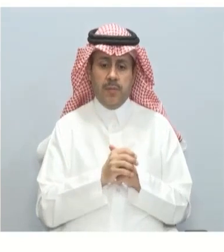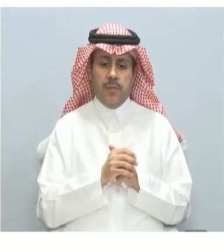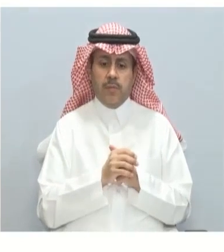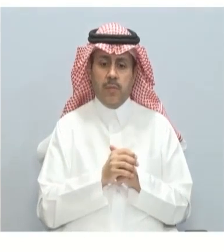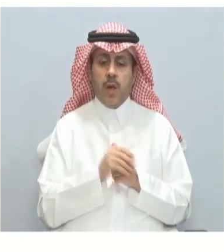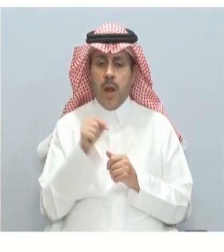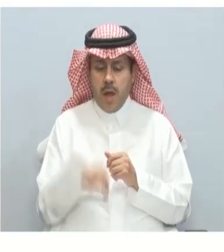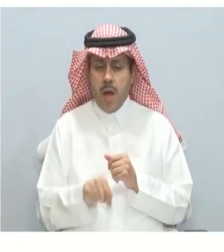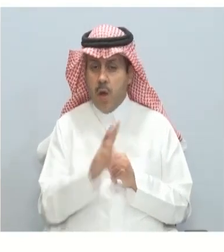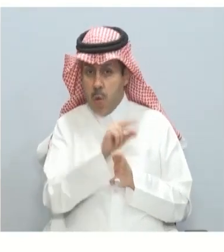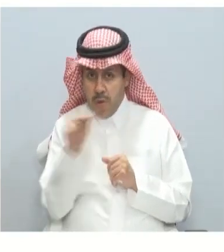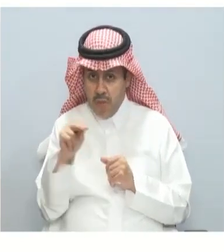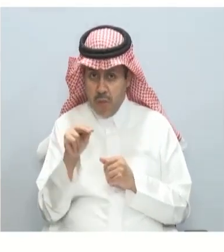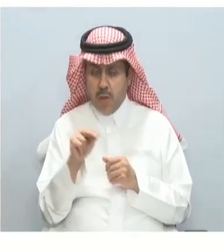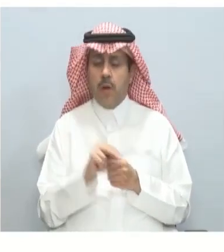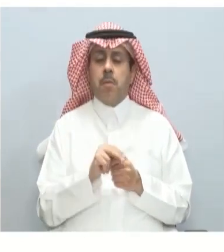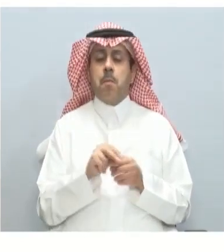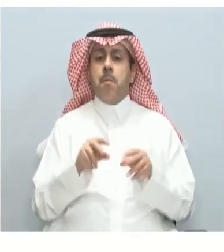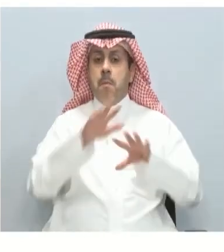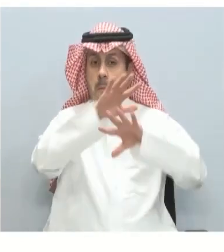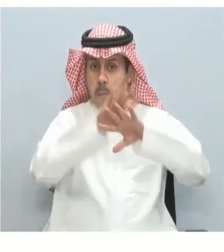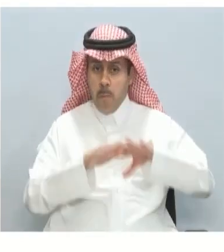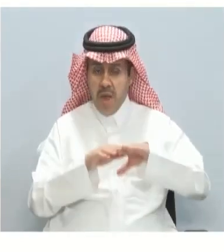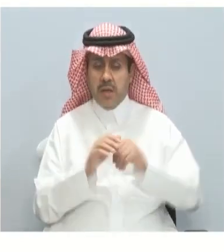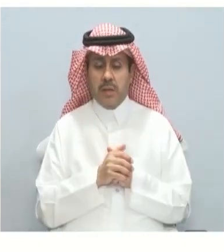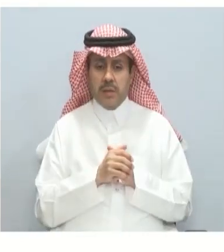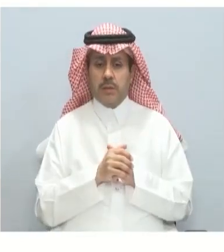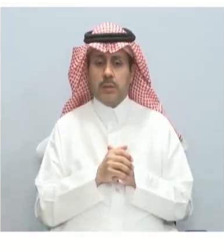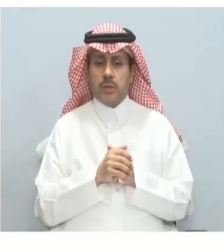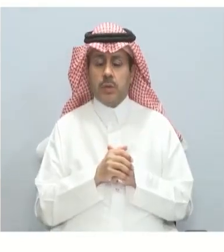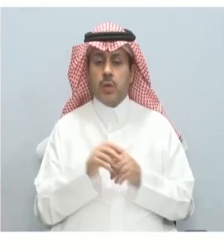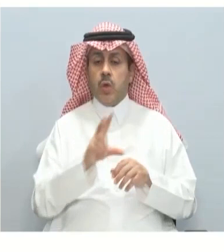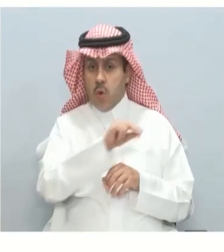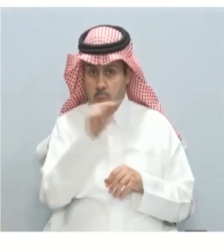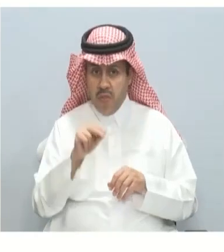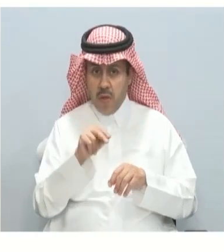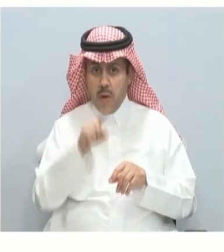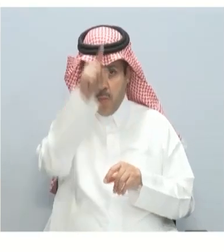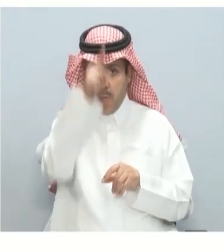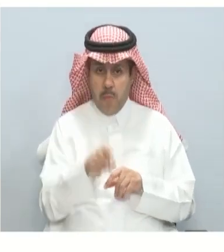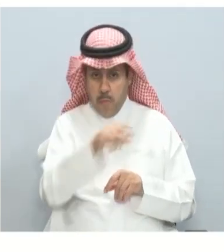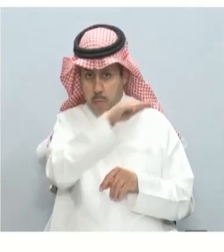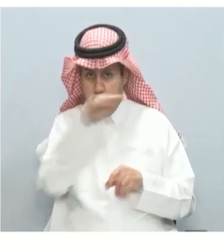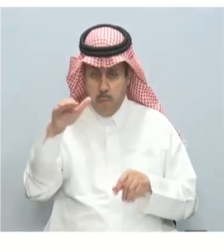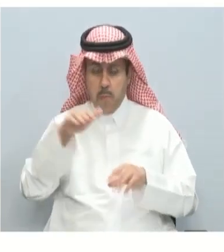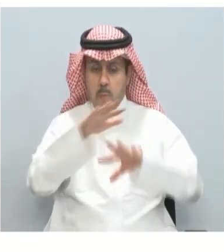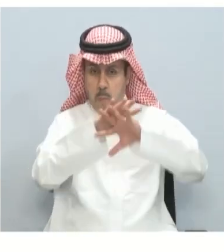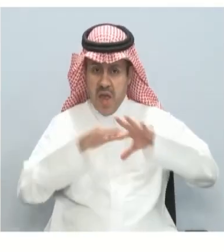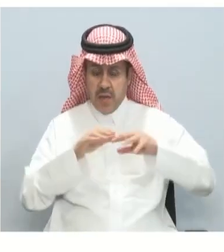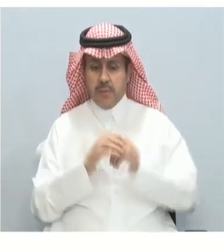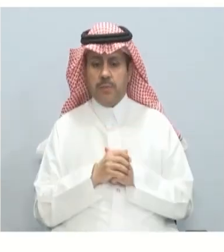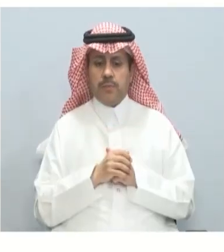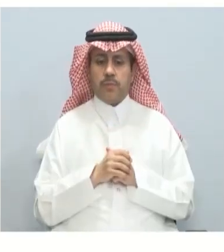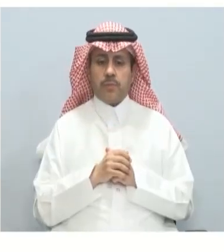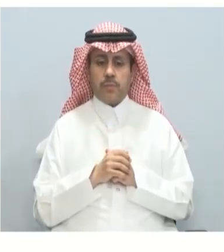بيانيا دوال الجذور التربيعيه ونحللها ونمثل بيانيا متباينات الجذور التربيعيه